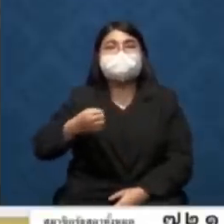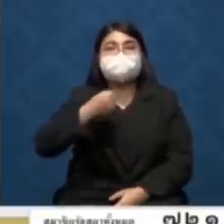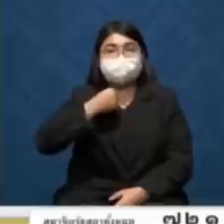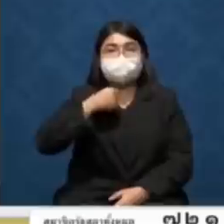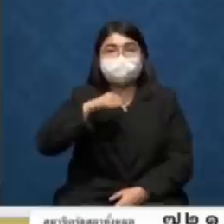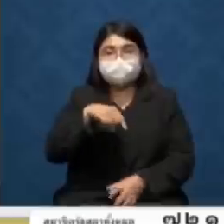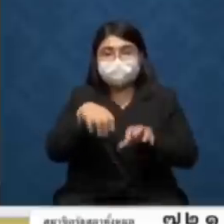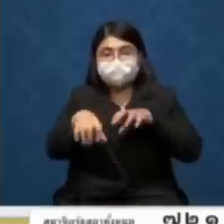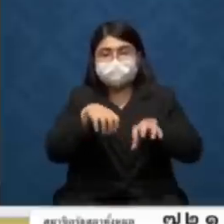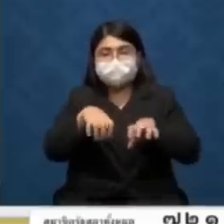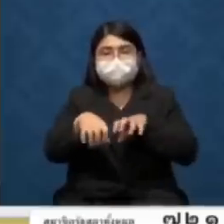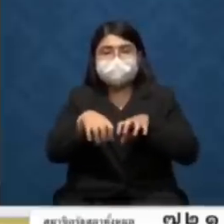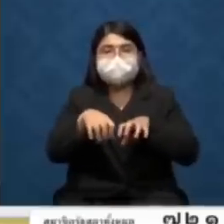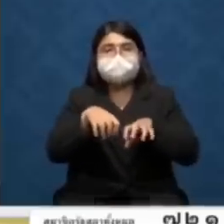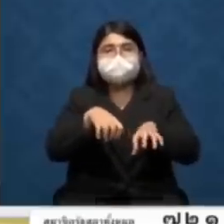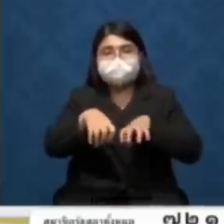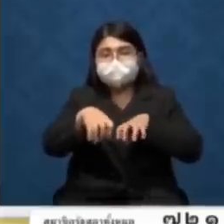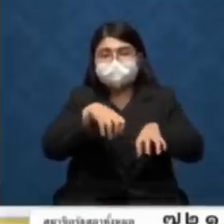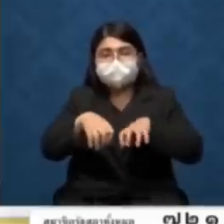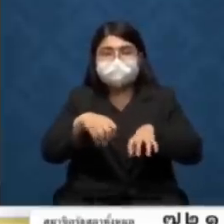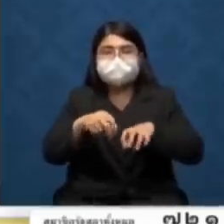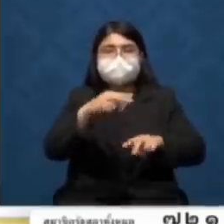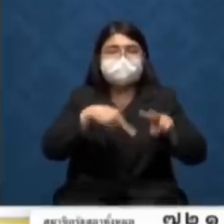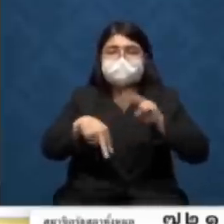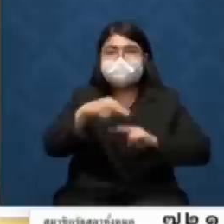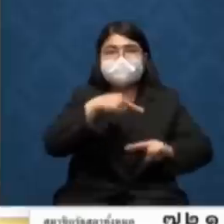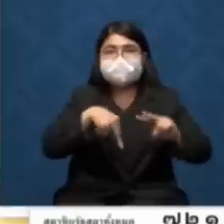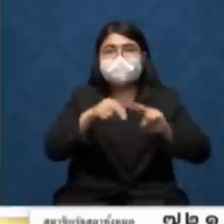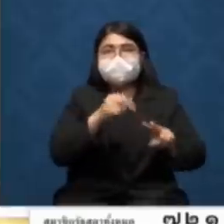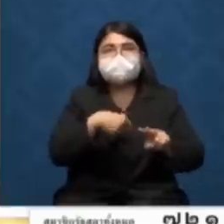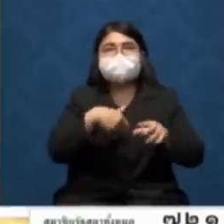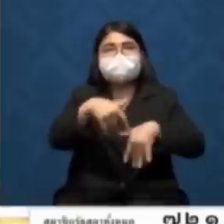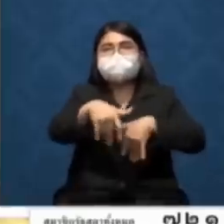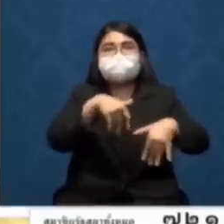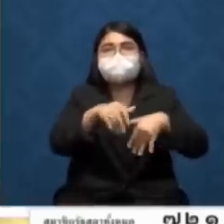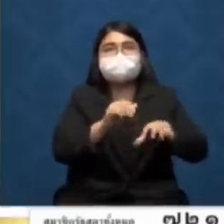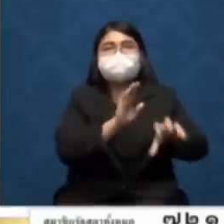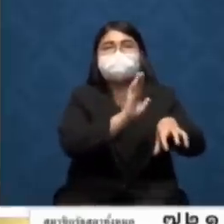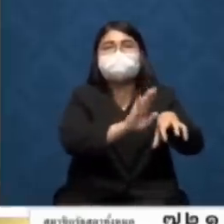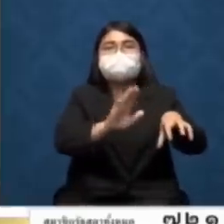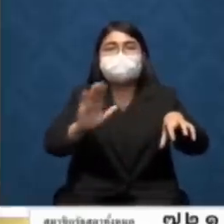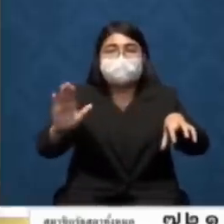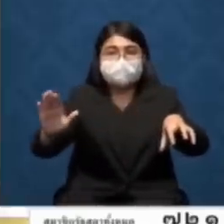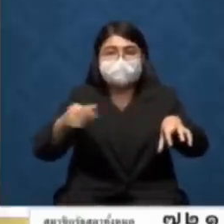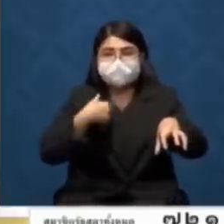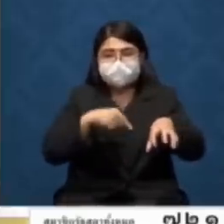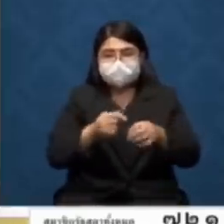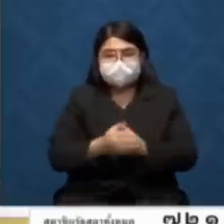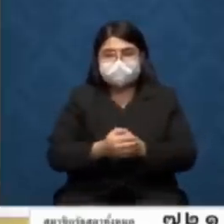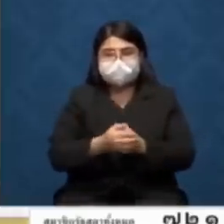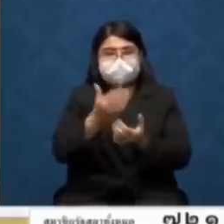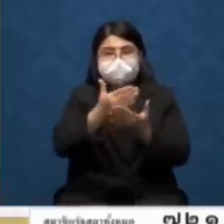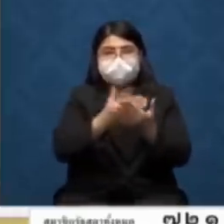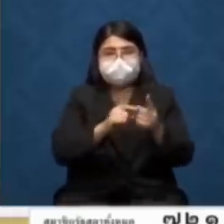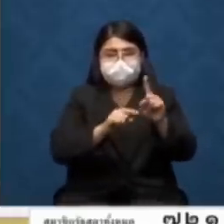ารจับทําบริการสาธรณะแบบทั่วไปในท้องถนของต้นเองโดยไม่ต้องมานงกำหนดรายระเอียดวามีข้อ 1, 2, 3,